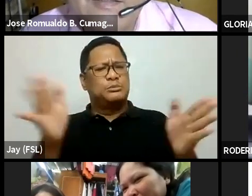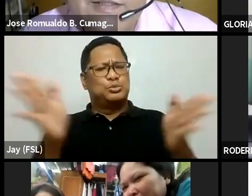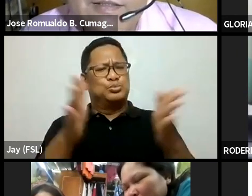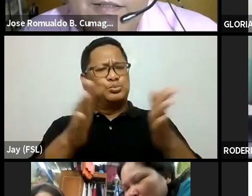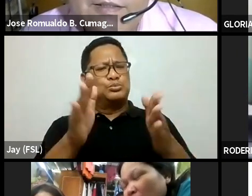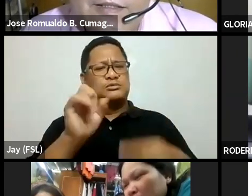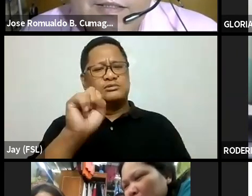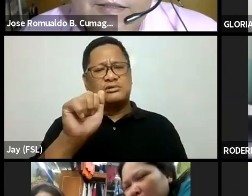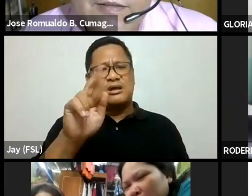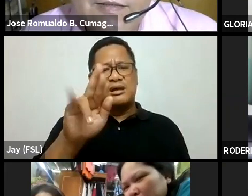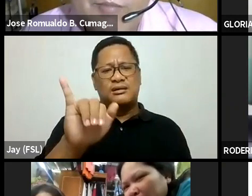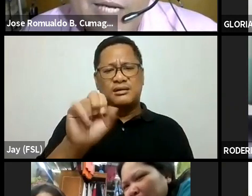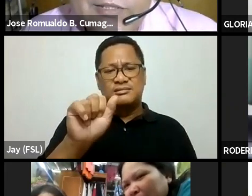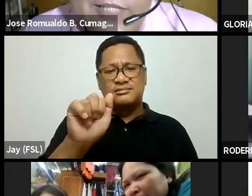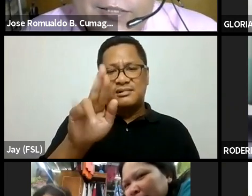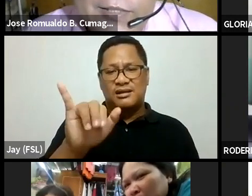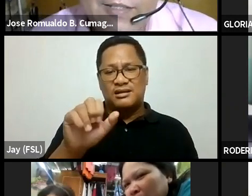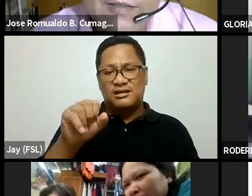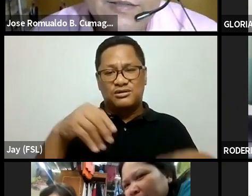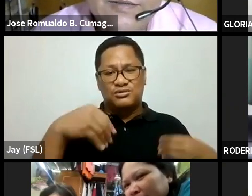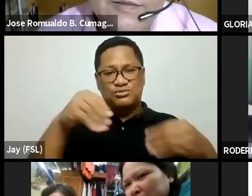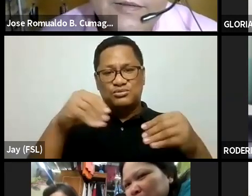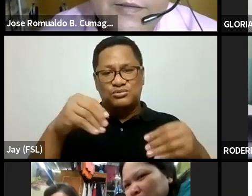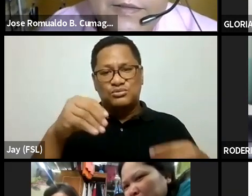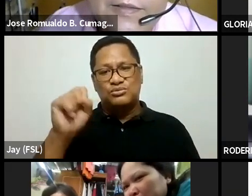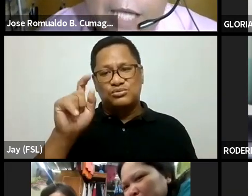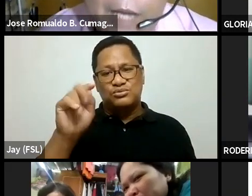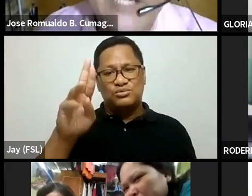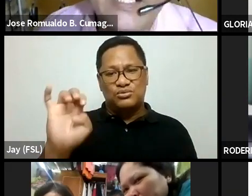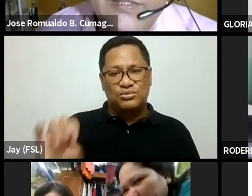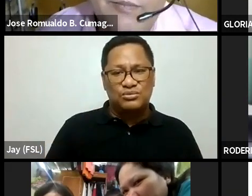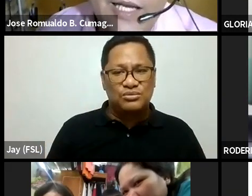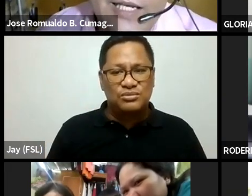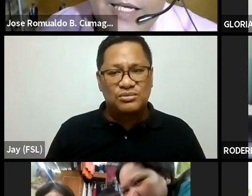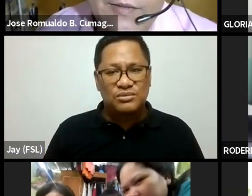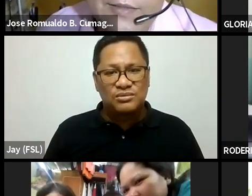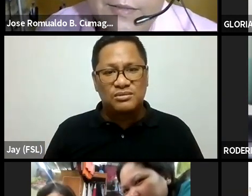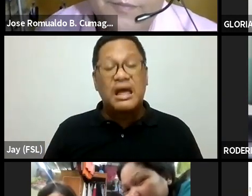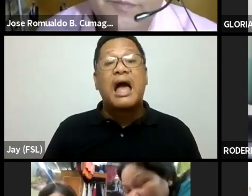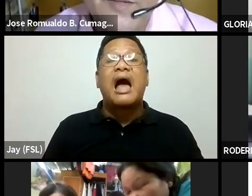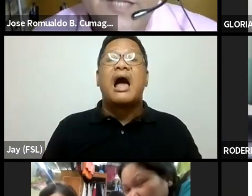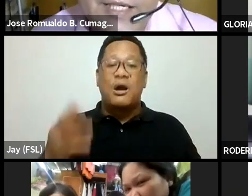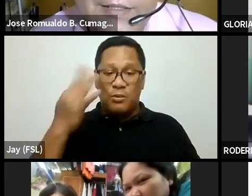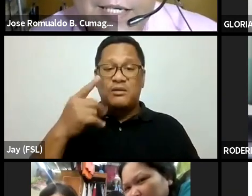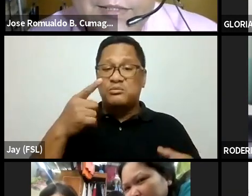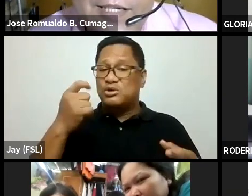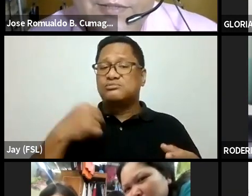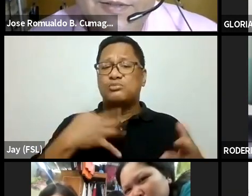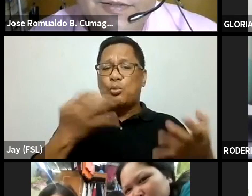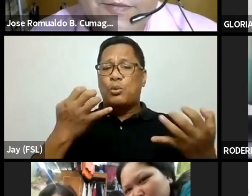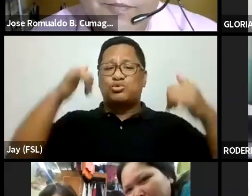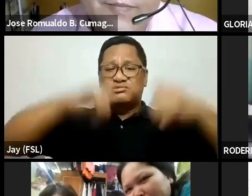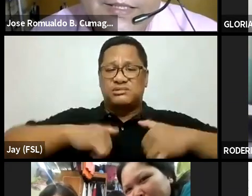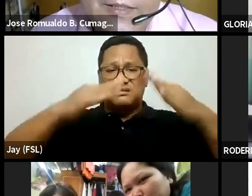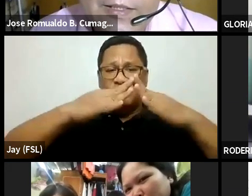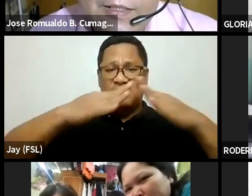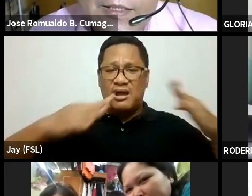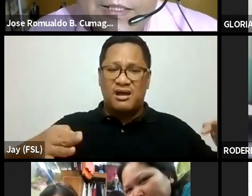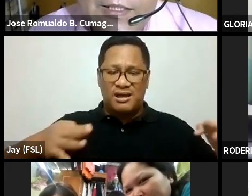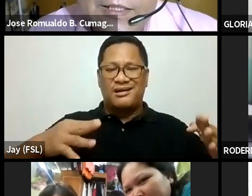Sari-sari store din. Para nasa bahay. Ah, para nasa bahay lang. Okay, sari-sari